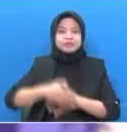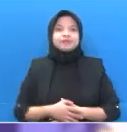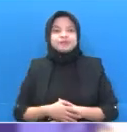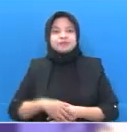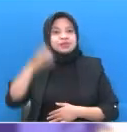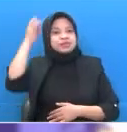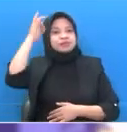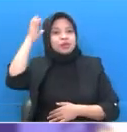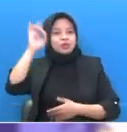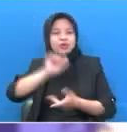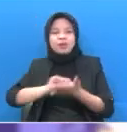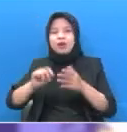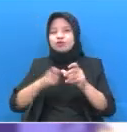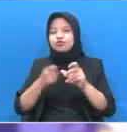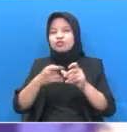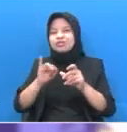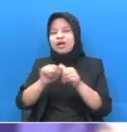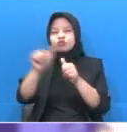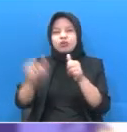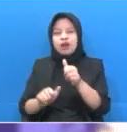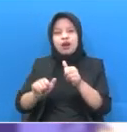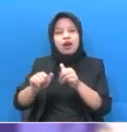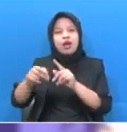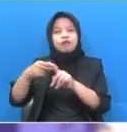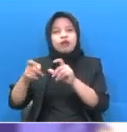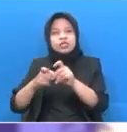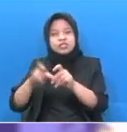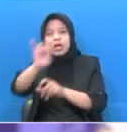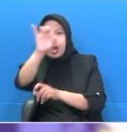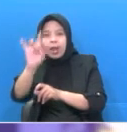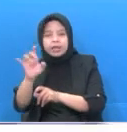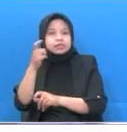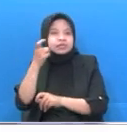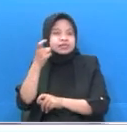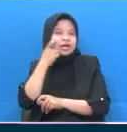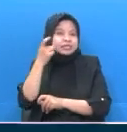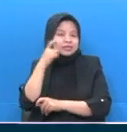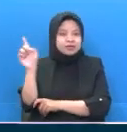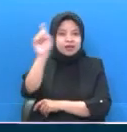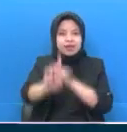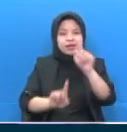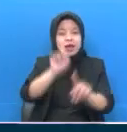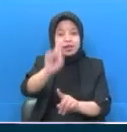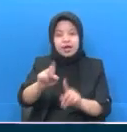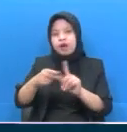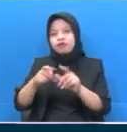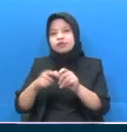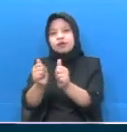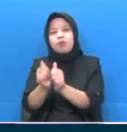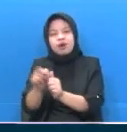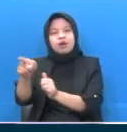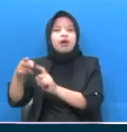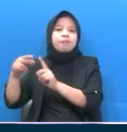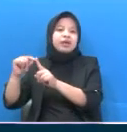ART Susi dan sejumlah ajudan serta ART Verdi Sambo kembali hadir di persidangan sebagai saksi untuk terdakwa Verdi Sambo dan